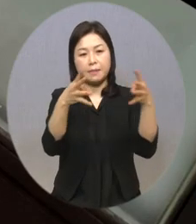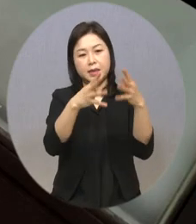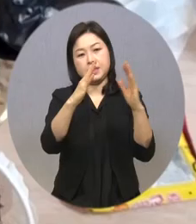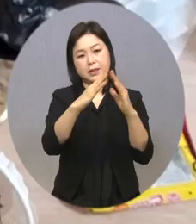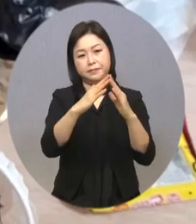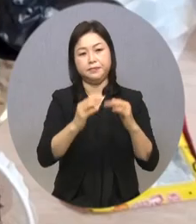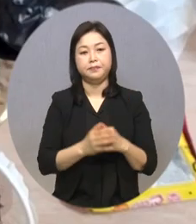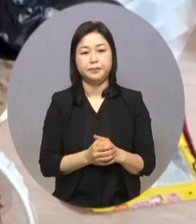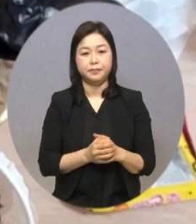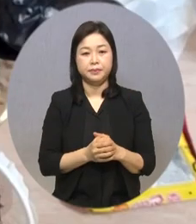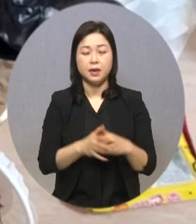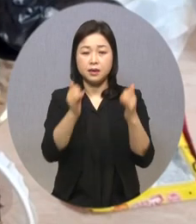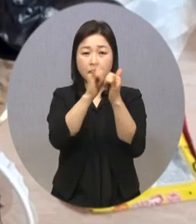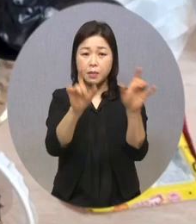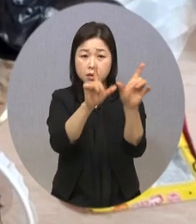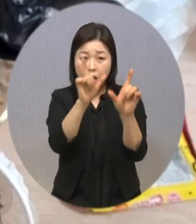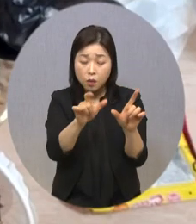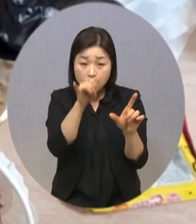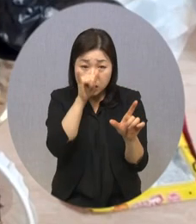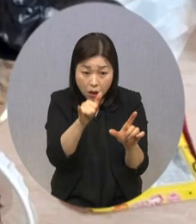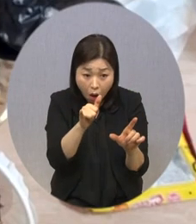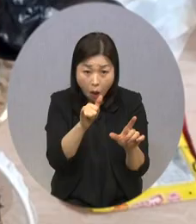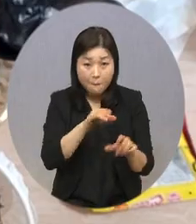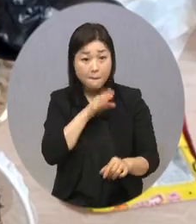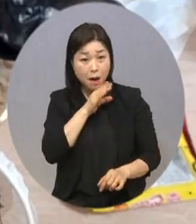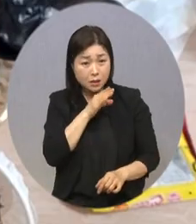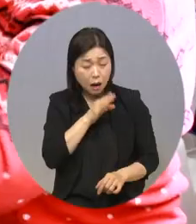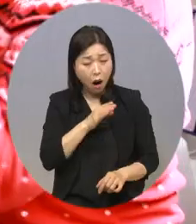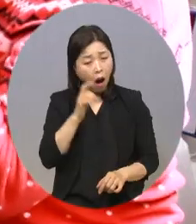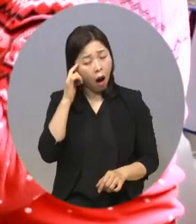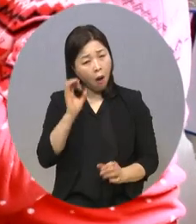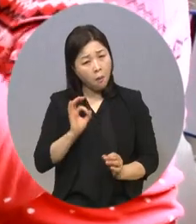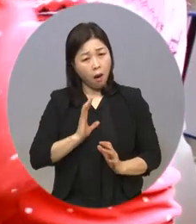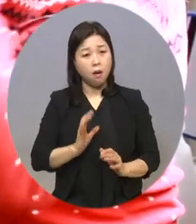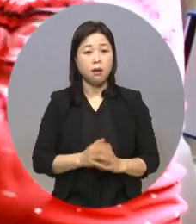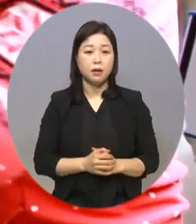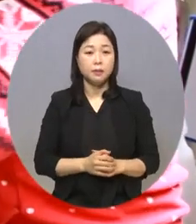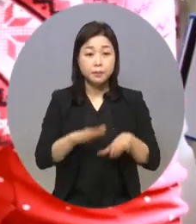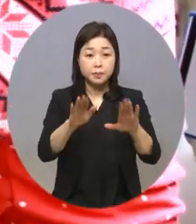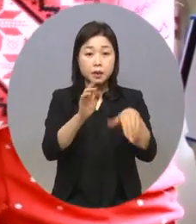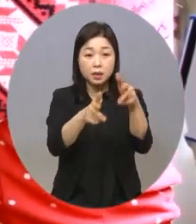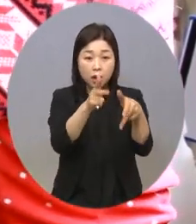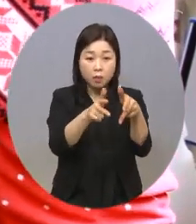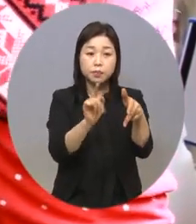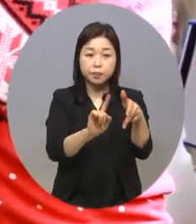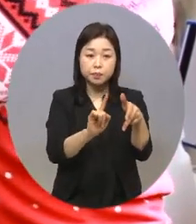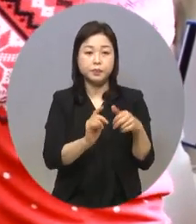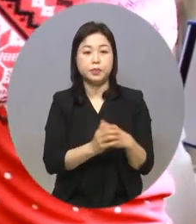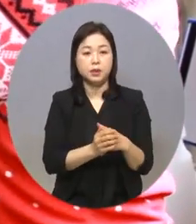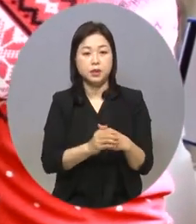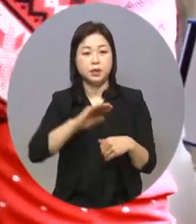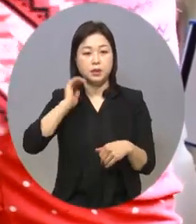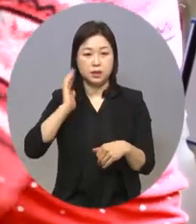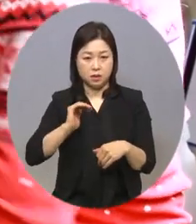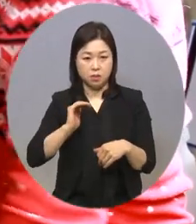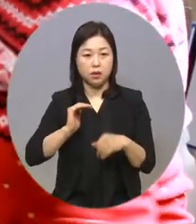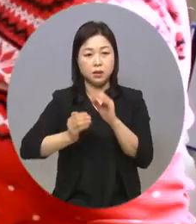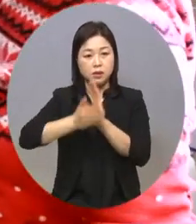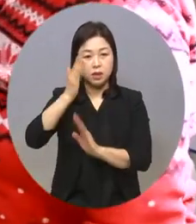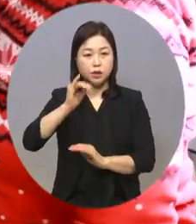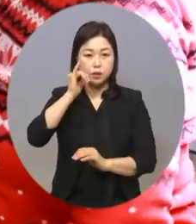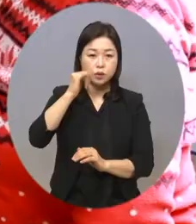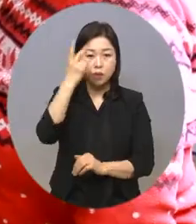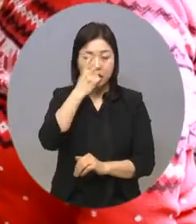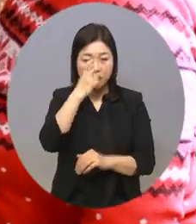공간이 사람이 살고 있었다는 상상을 하기 힘들 정도입니다. 이번 사업은 의정부시